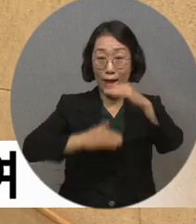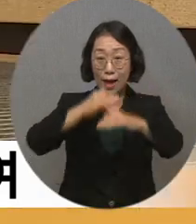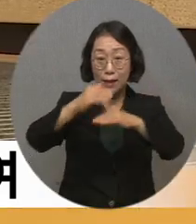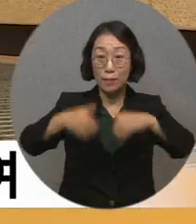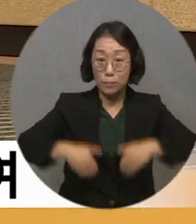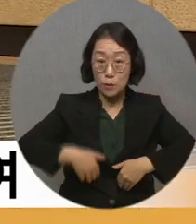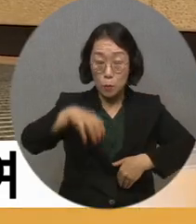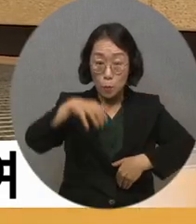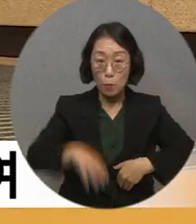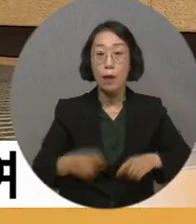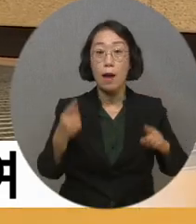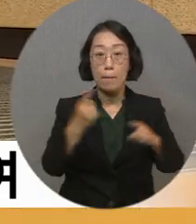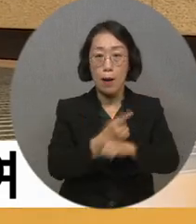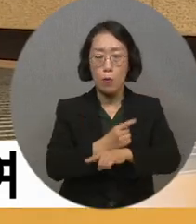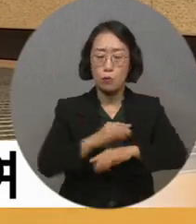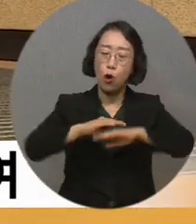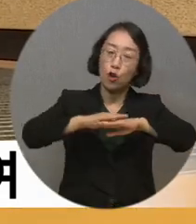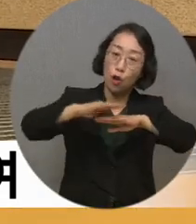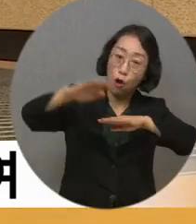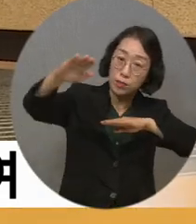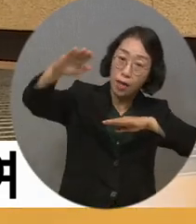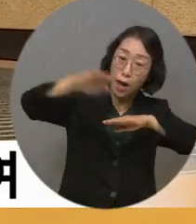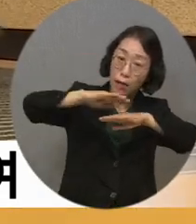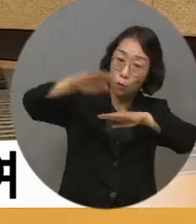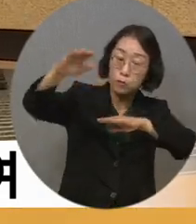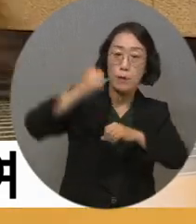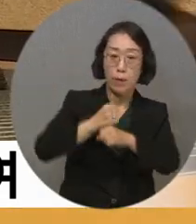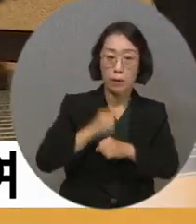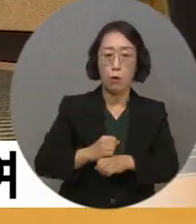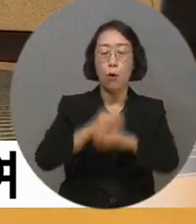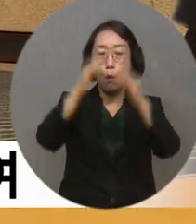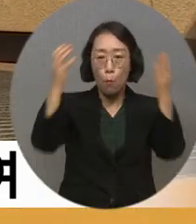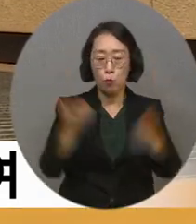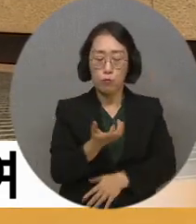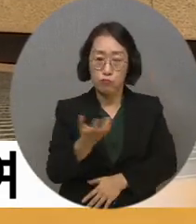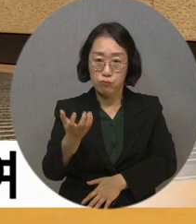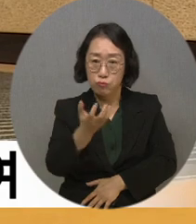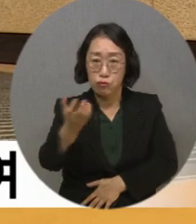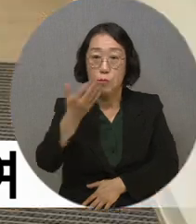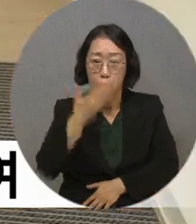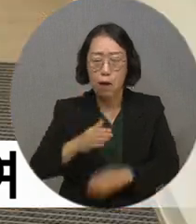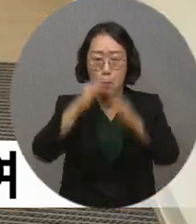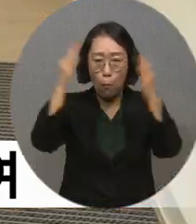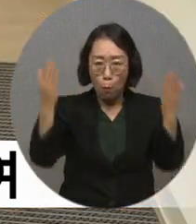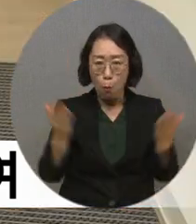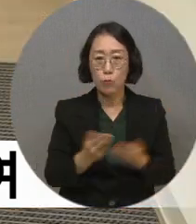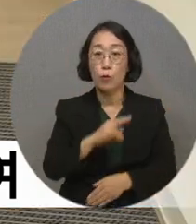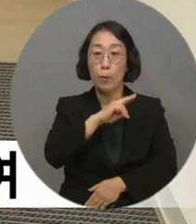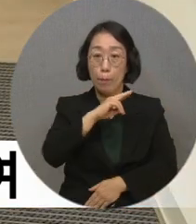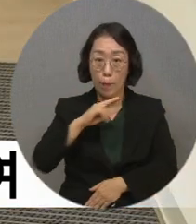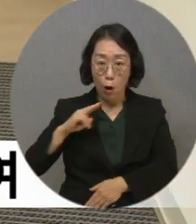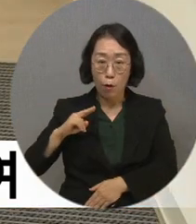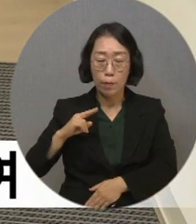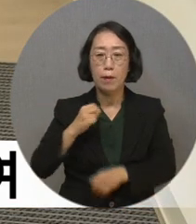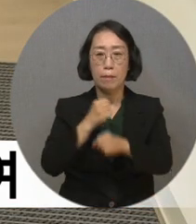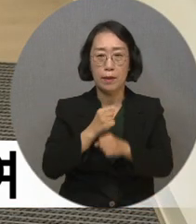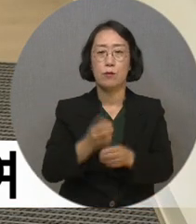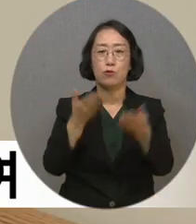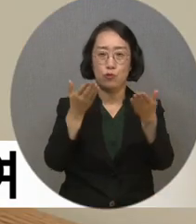곳에는 계단 대신 경사로를 설치해 관객은 물론 공연자와 스태프를 위한 무단차 공간을